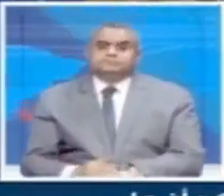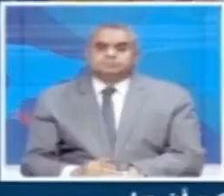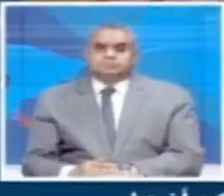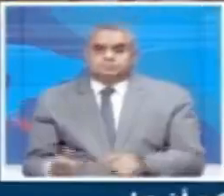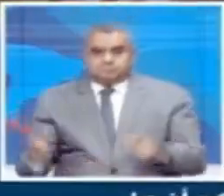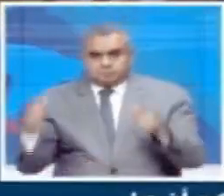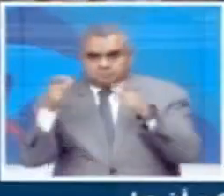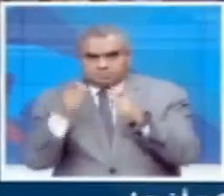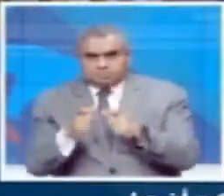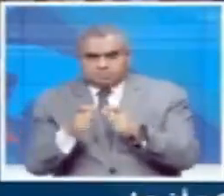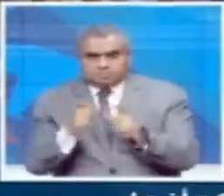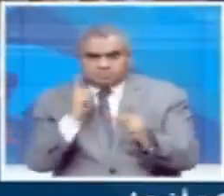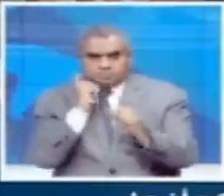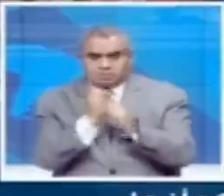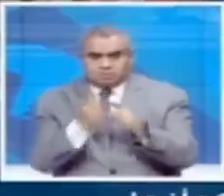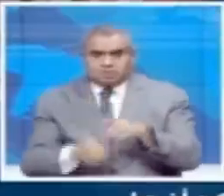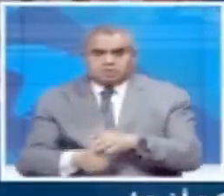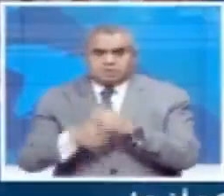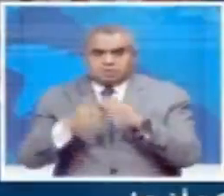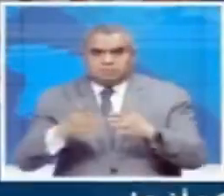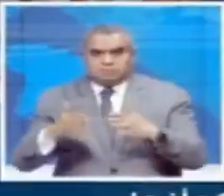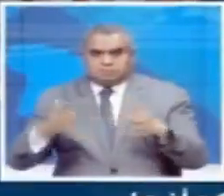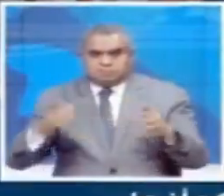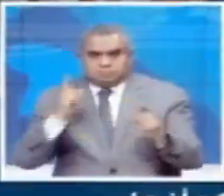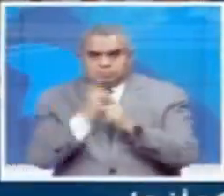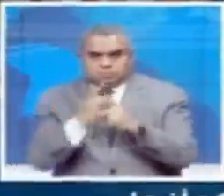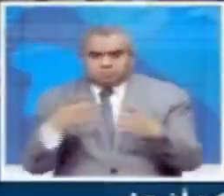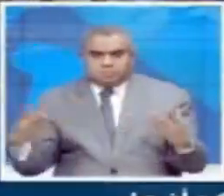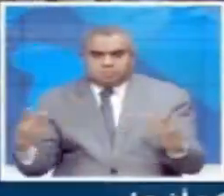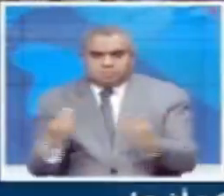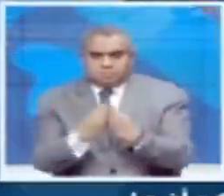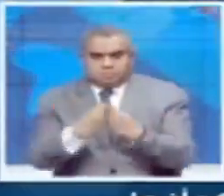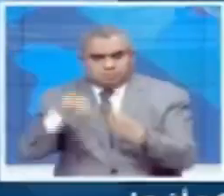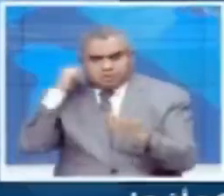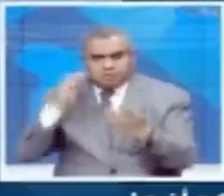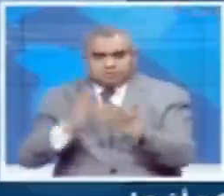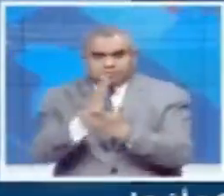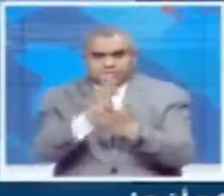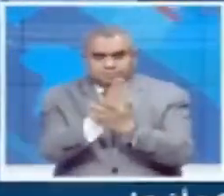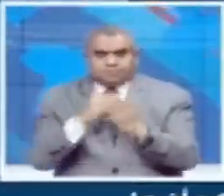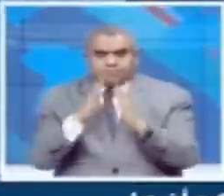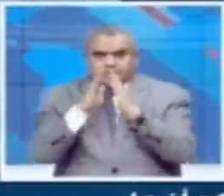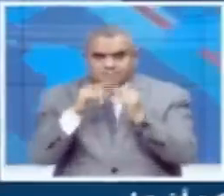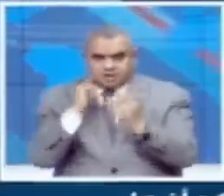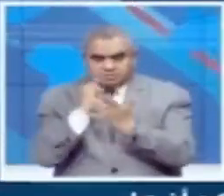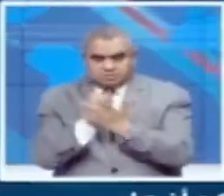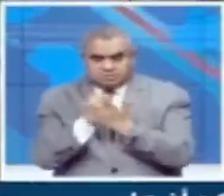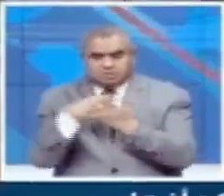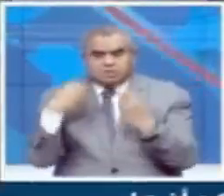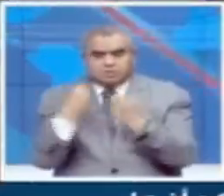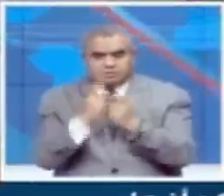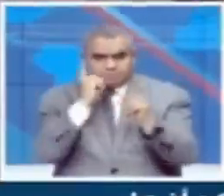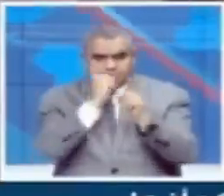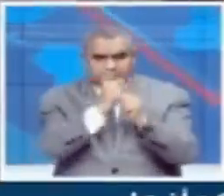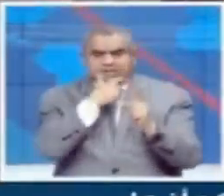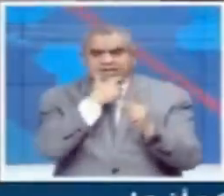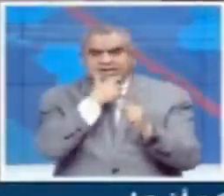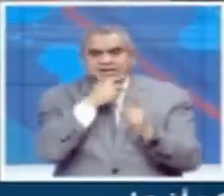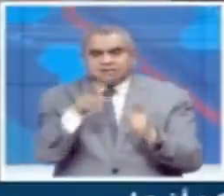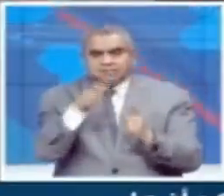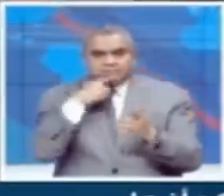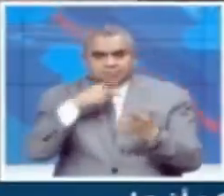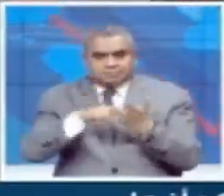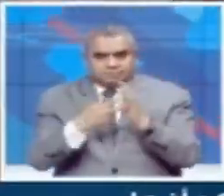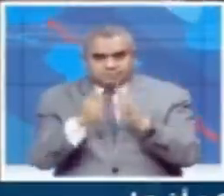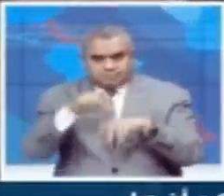عقب مباحثات موسعة جمعت بين وزير الخارجية سامح شكري ونظيره البريطاني